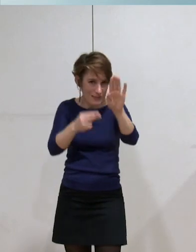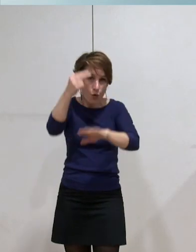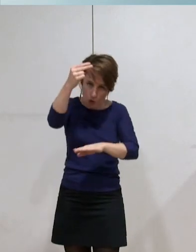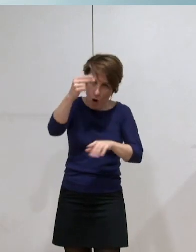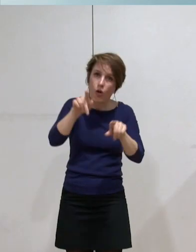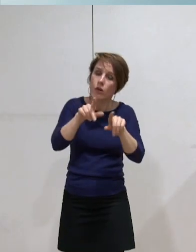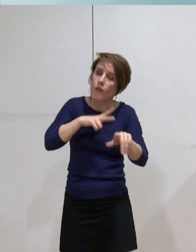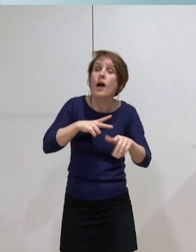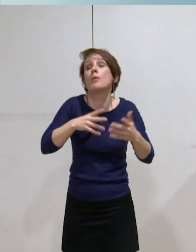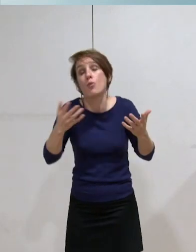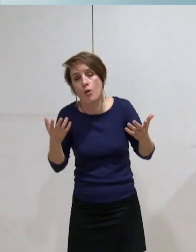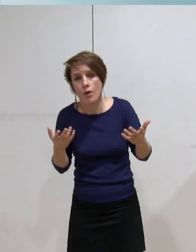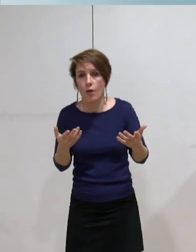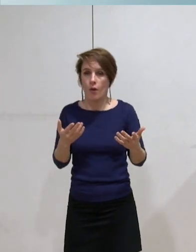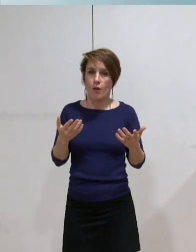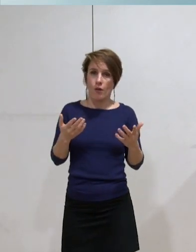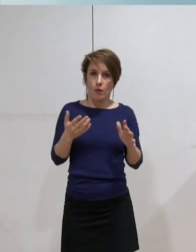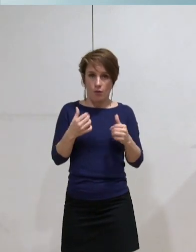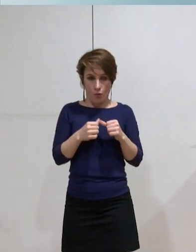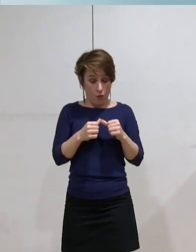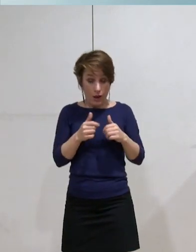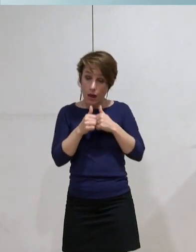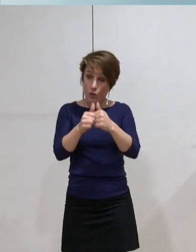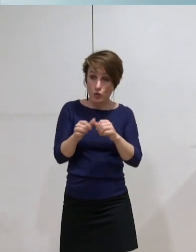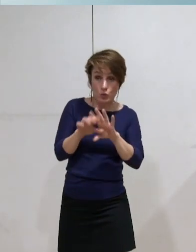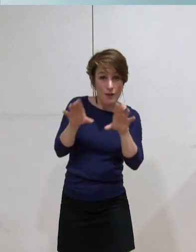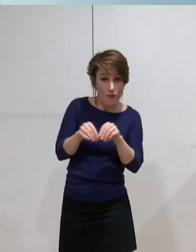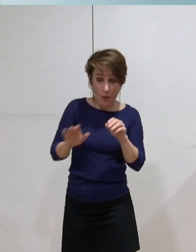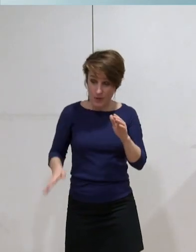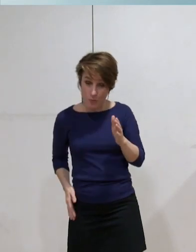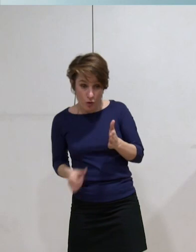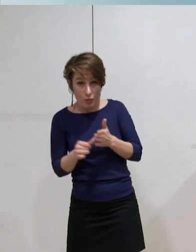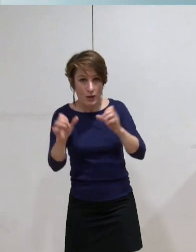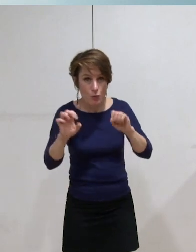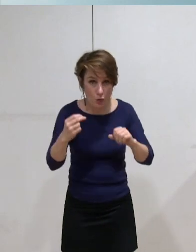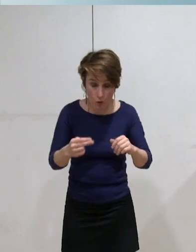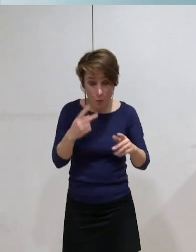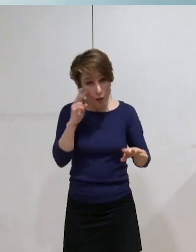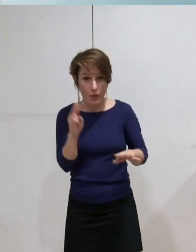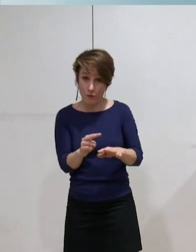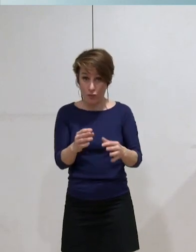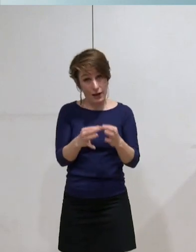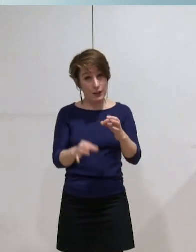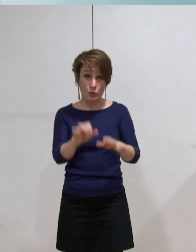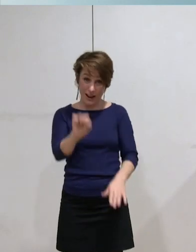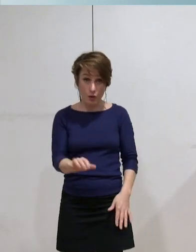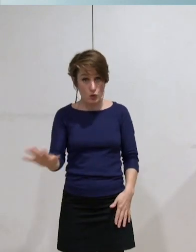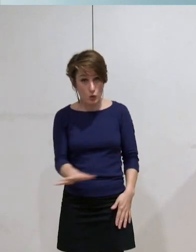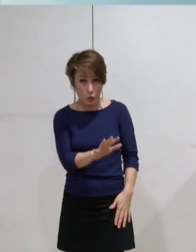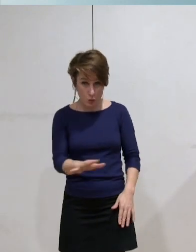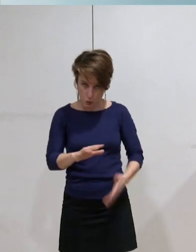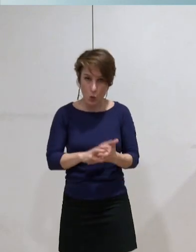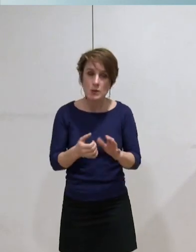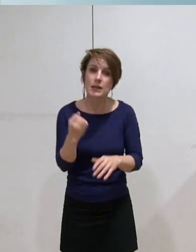géographique mais fondé sur la capacité contributive des famille nous a contraint à regarder cela et après il y a un autre